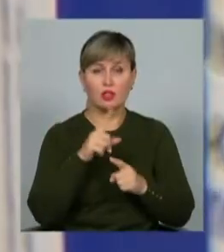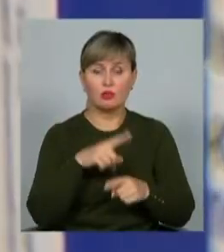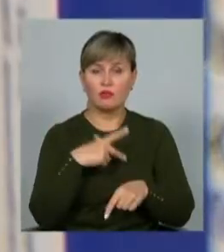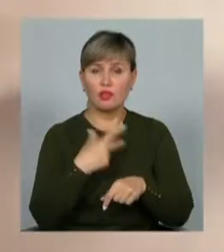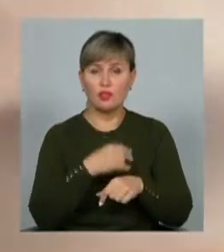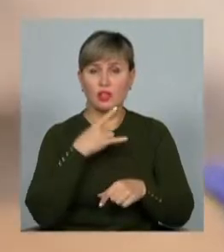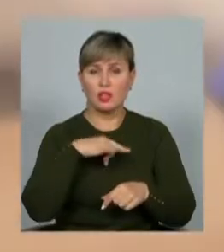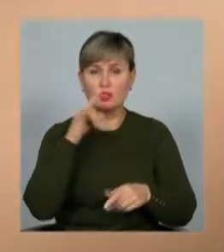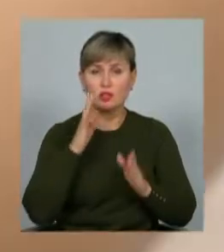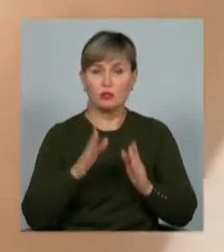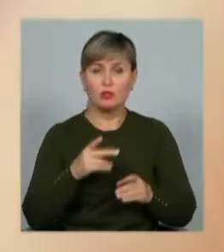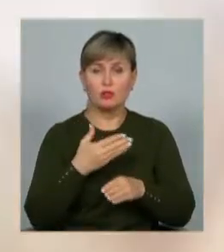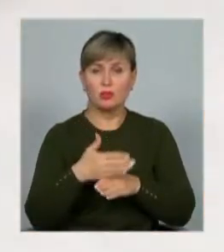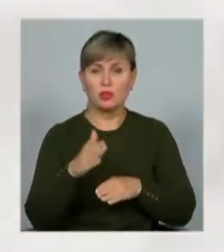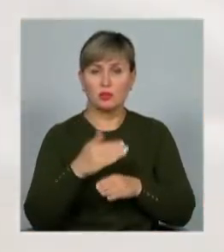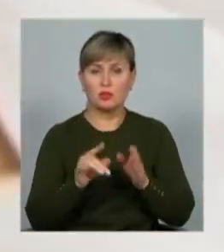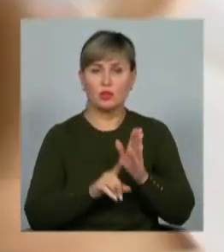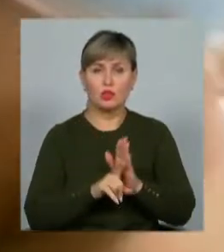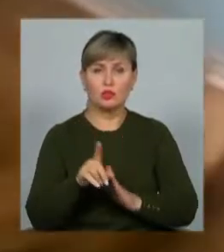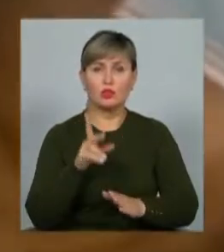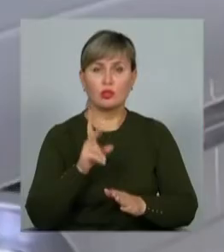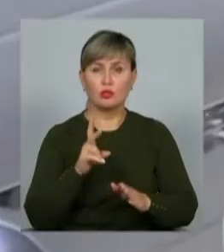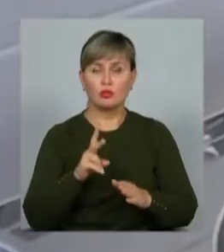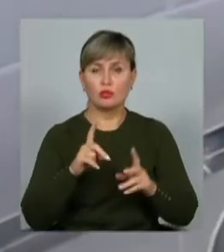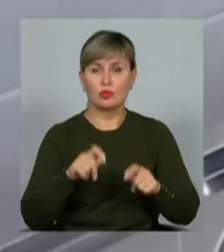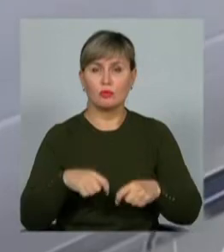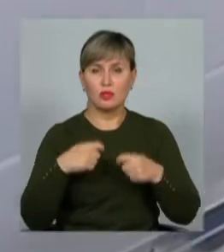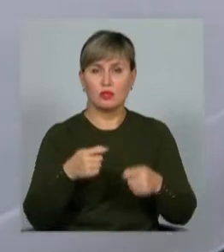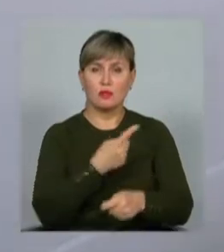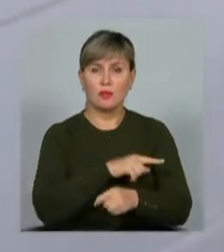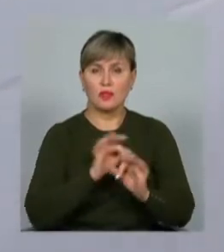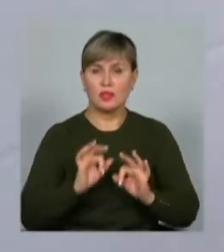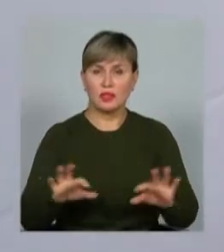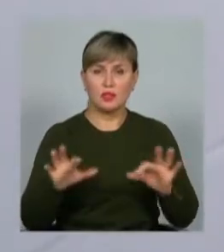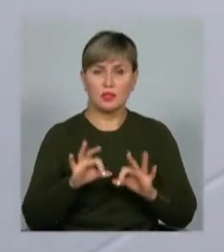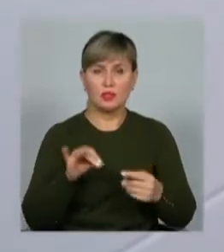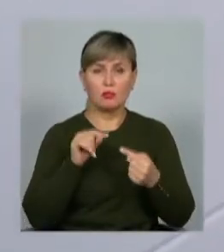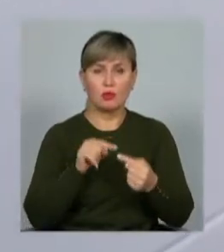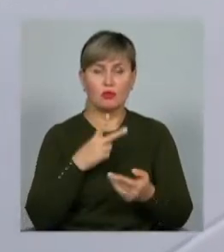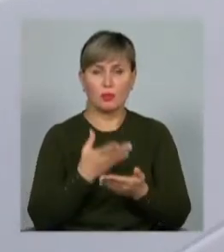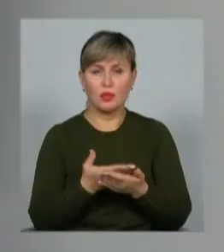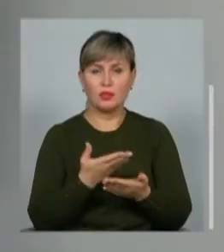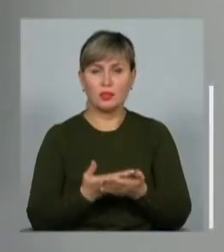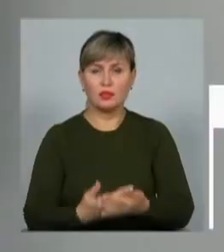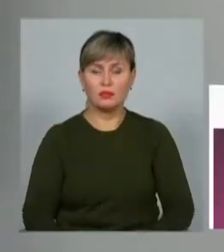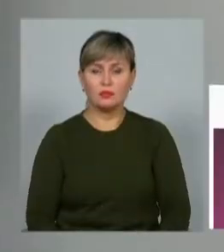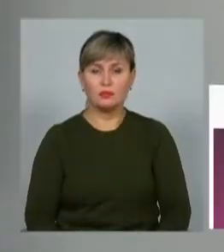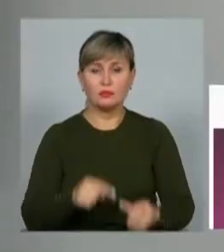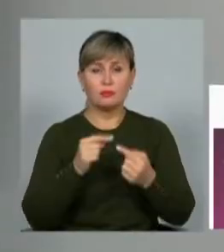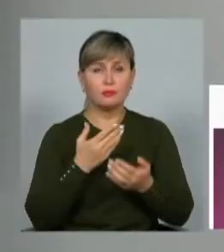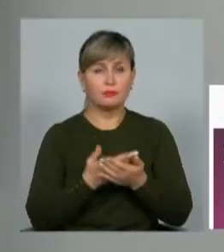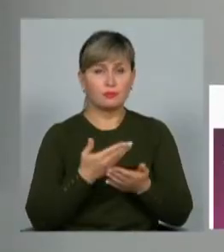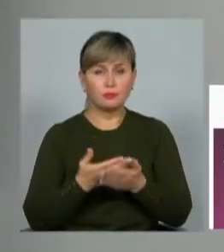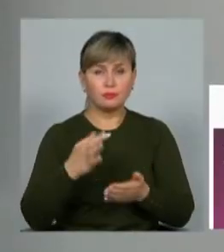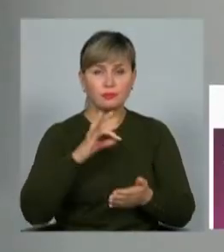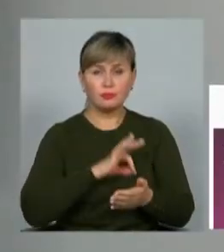вакцинировать казахстанцев будут поэтапно и начнут с тех, кто на передовой. Впрочем, медики рассказали и о противопоказаниях. Противопоказаниями к